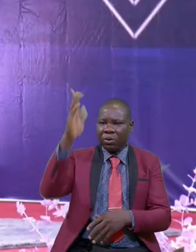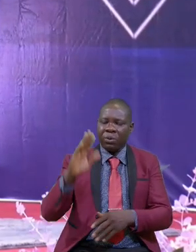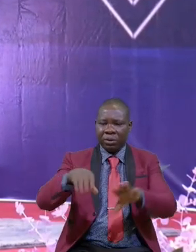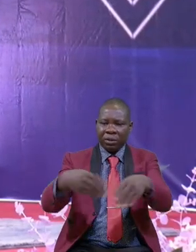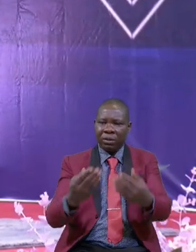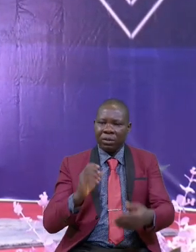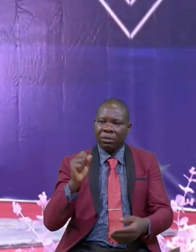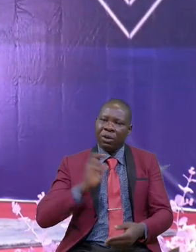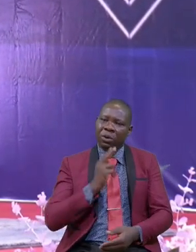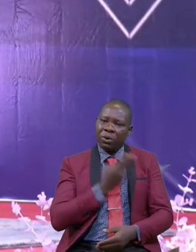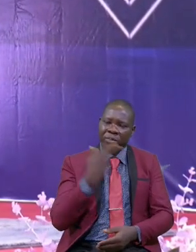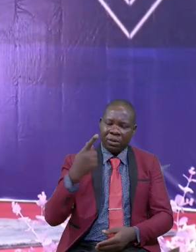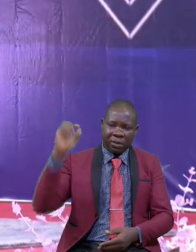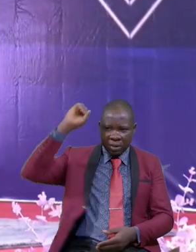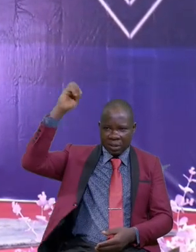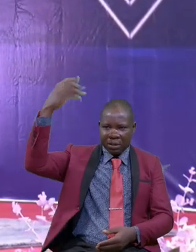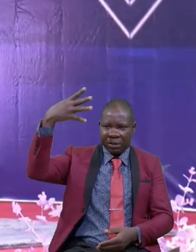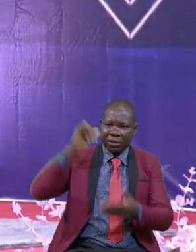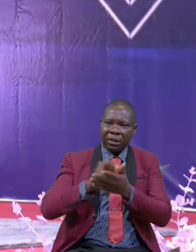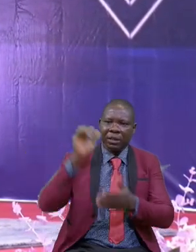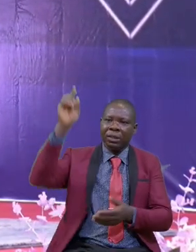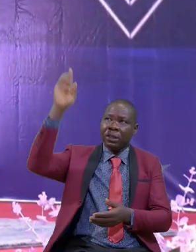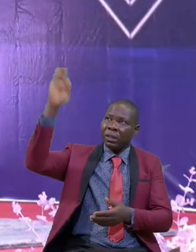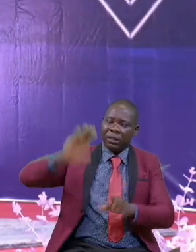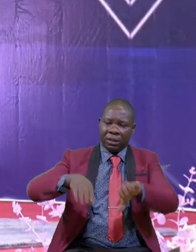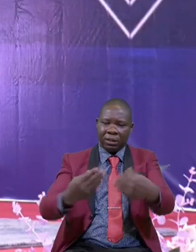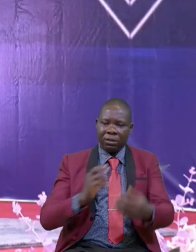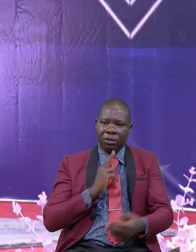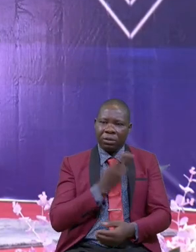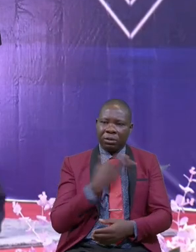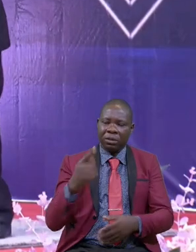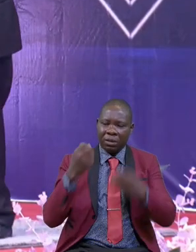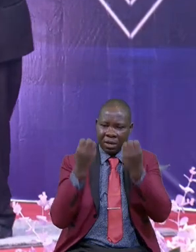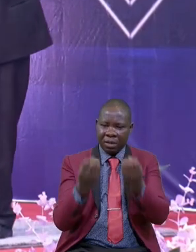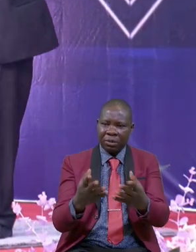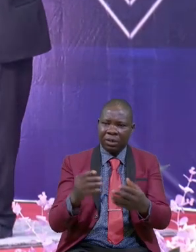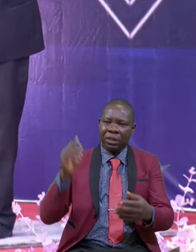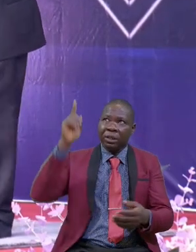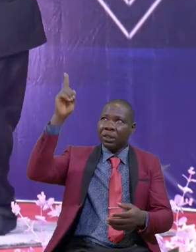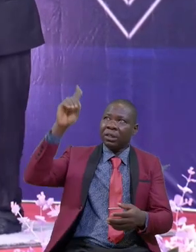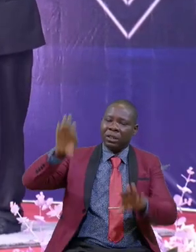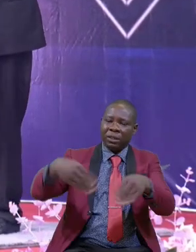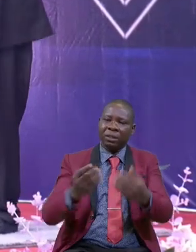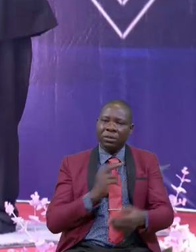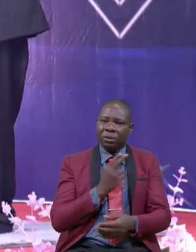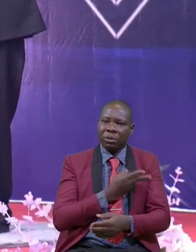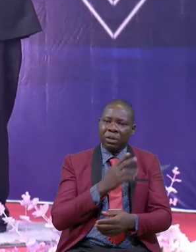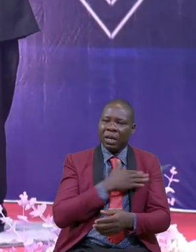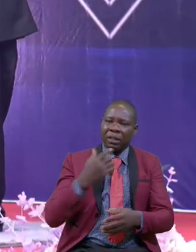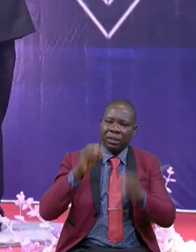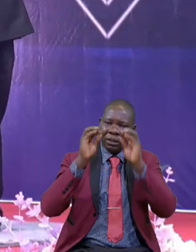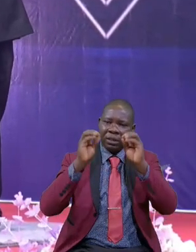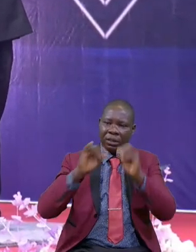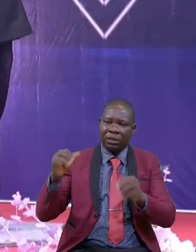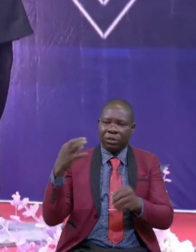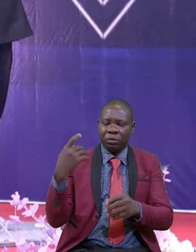la grâce qu'il nous donne, l'abondance qu'il nous donne, et l'enseignement de la parole qu'il nous donne,